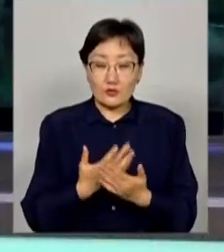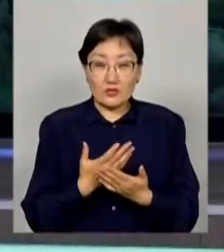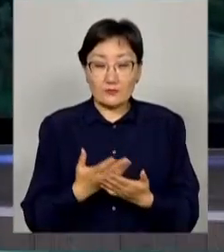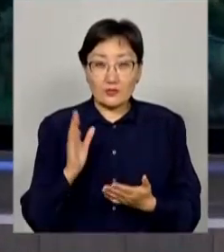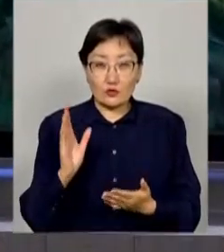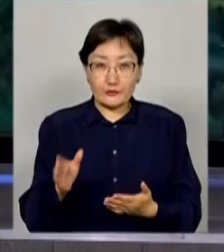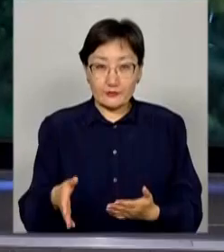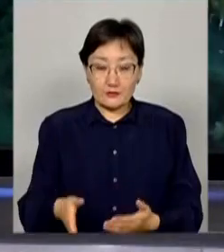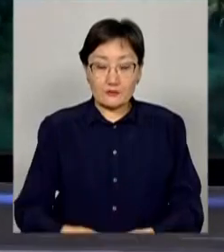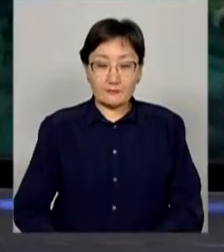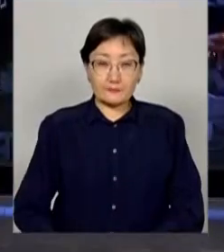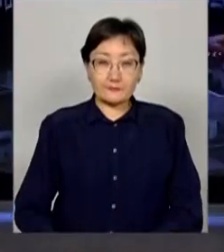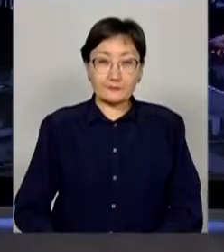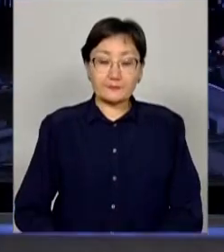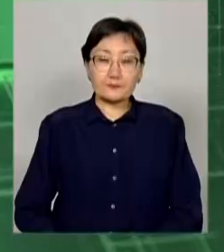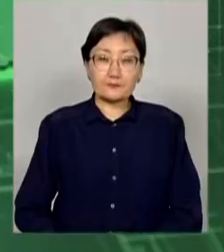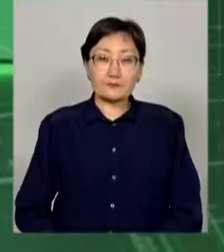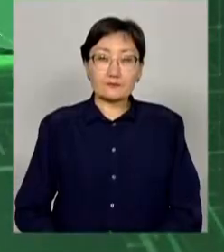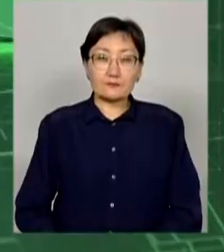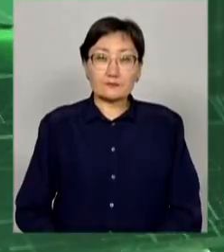Бүгінгі шығарылымнан көретіндеріңіз.